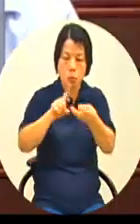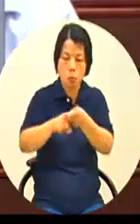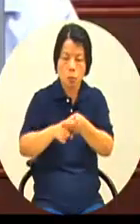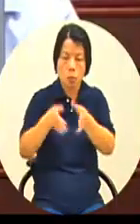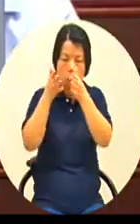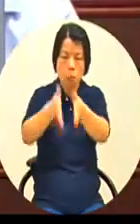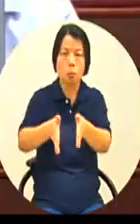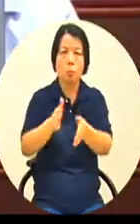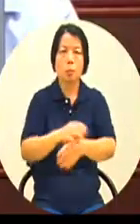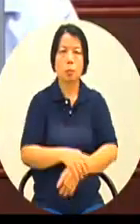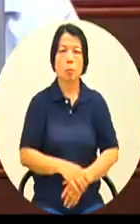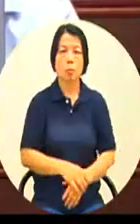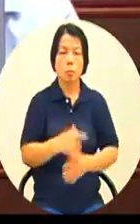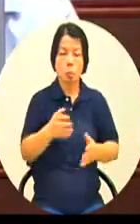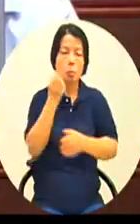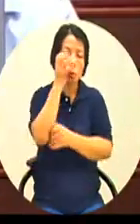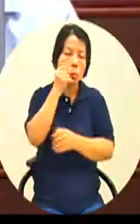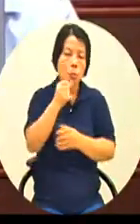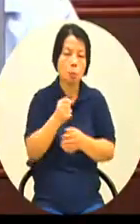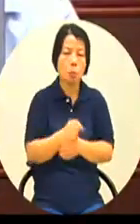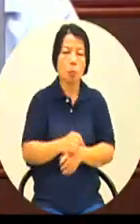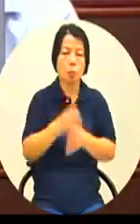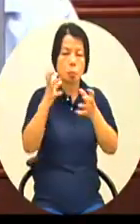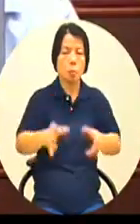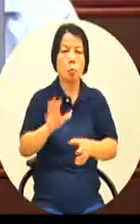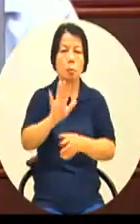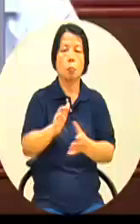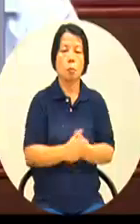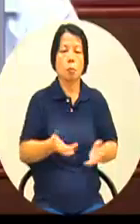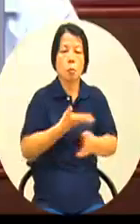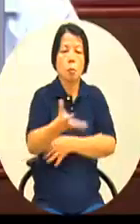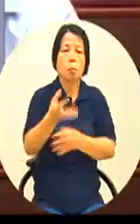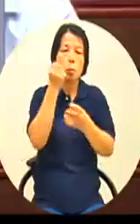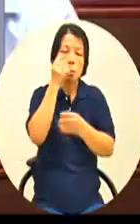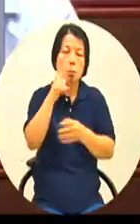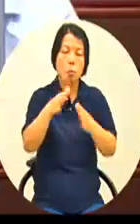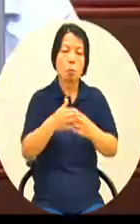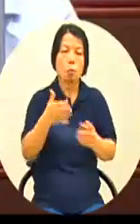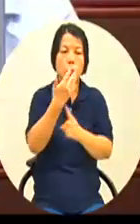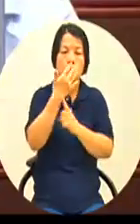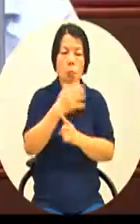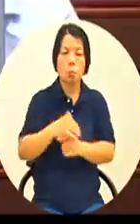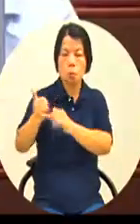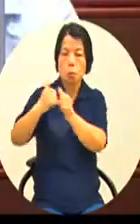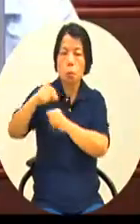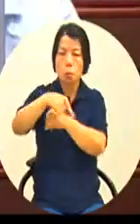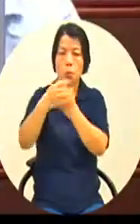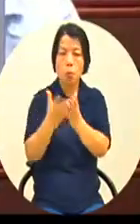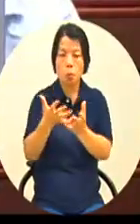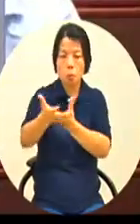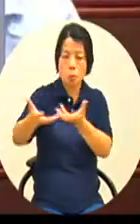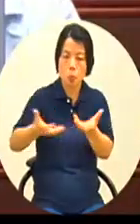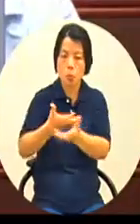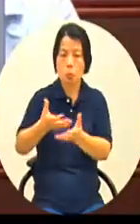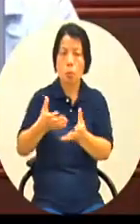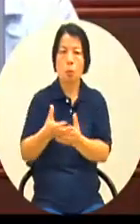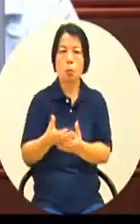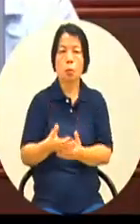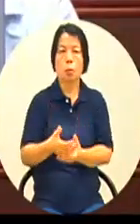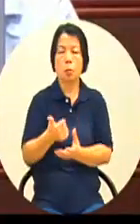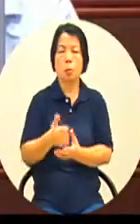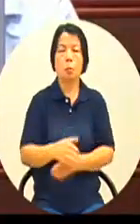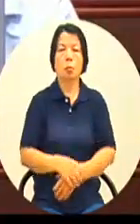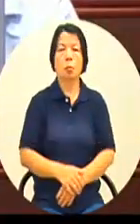另外当然因为有观光的发展，观光客怎么样让他能够跟居民的疏运里面得到一个很好的合